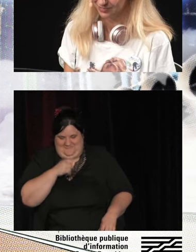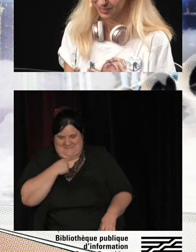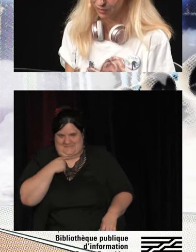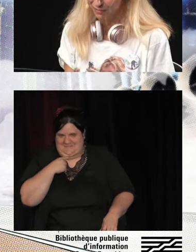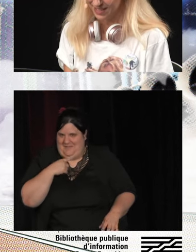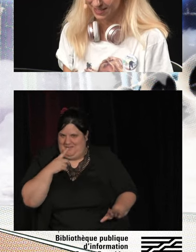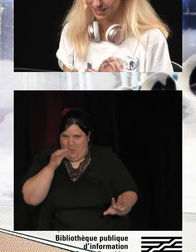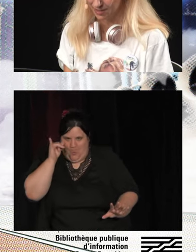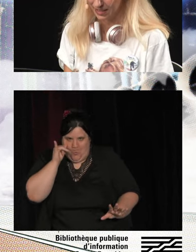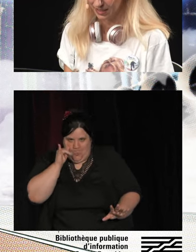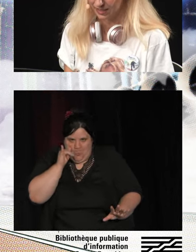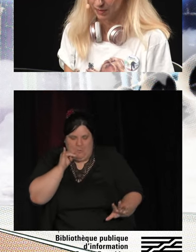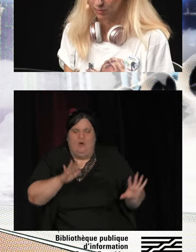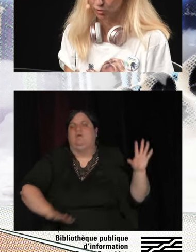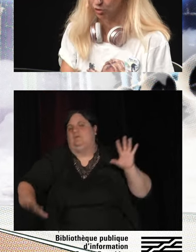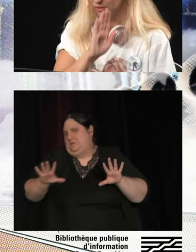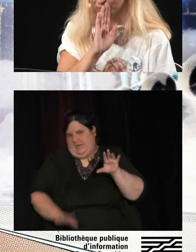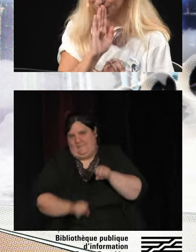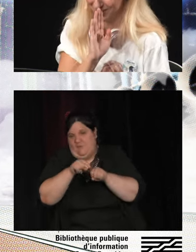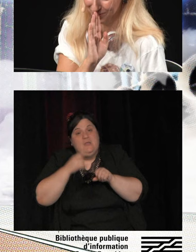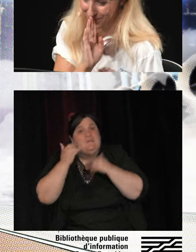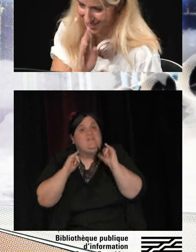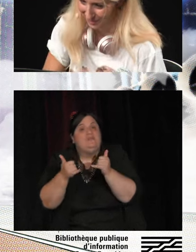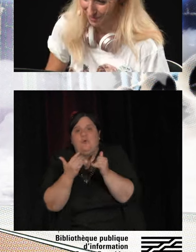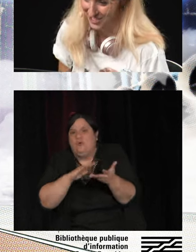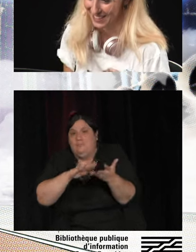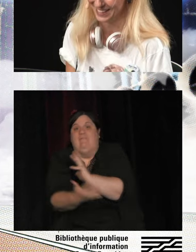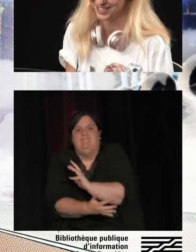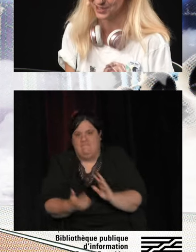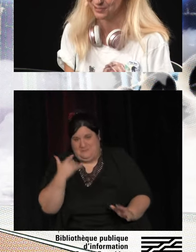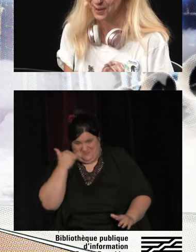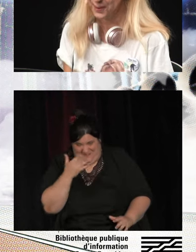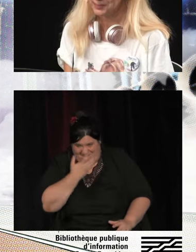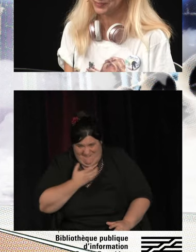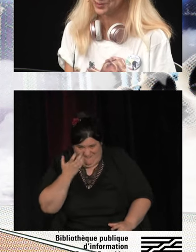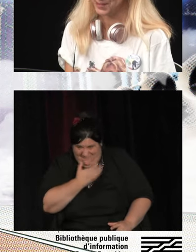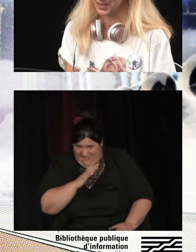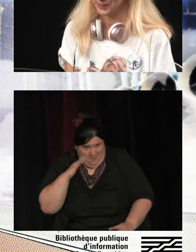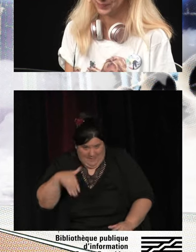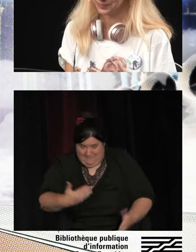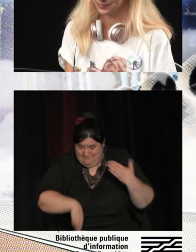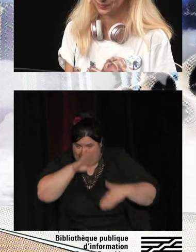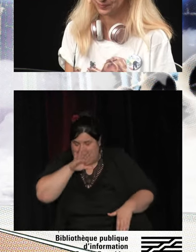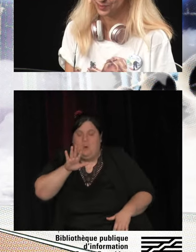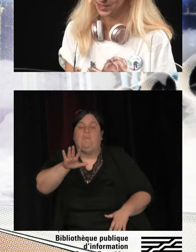danger. On va faire ça, voilà. Et c'est pas le moment de changer de truc, sinon imaginez la catastrophe. Tout se passe